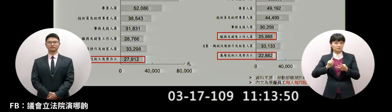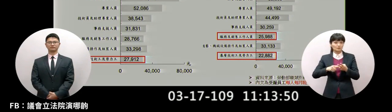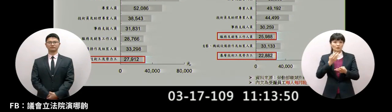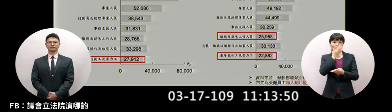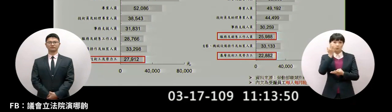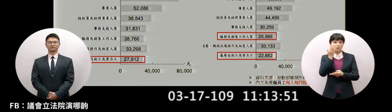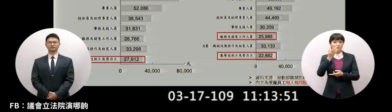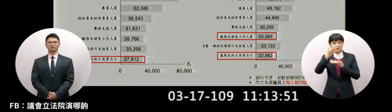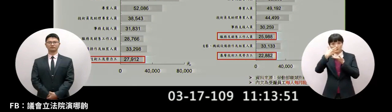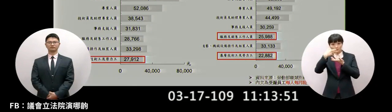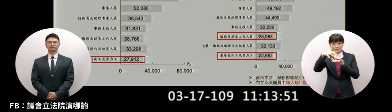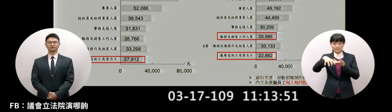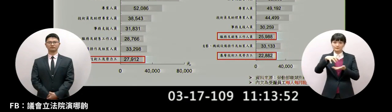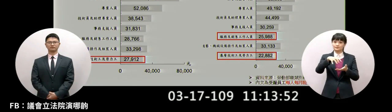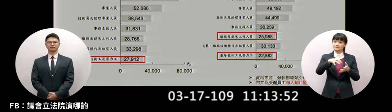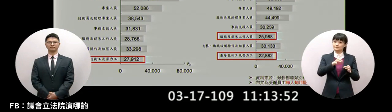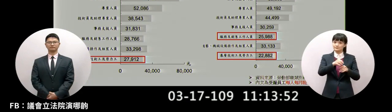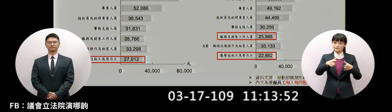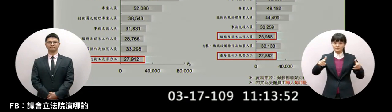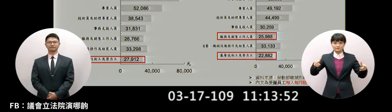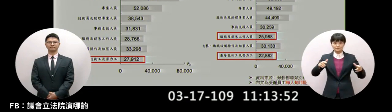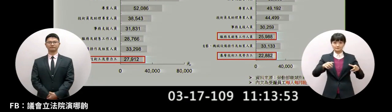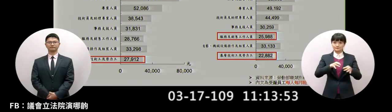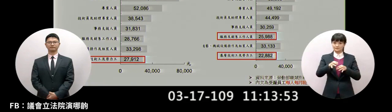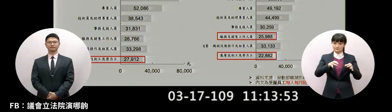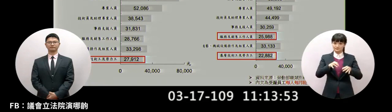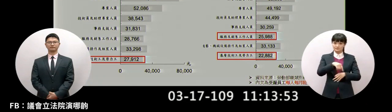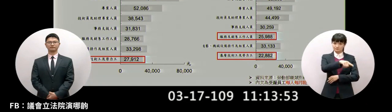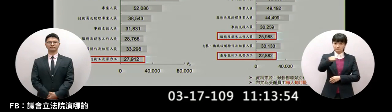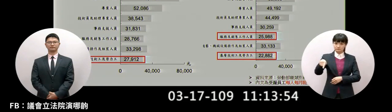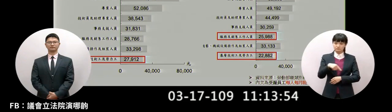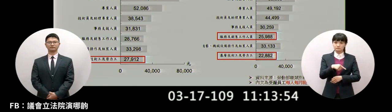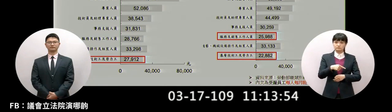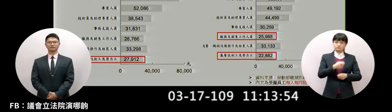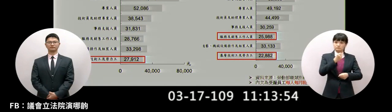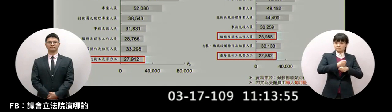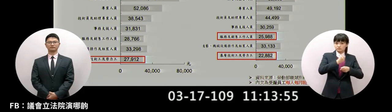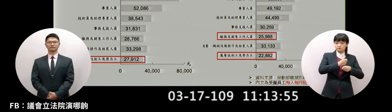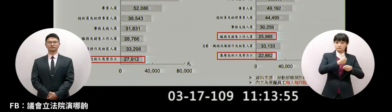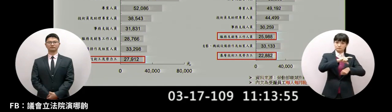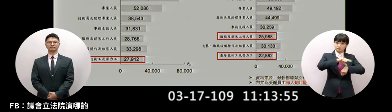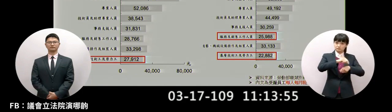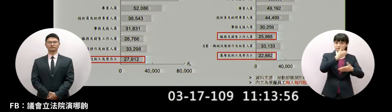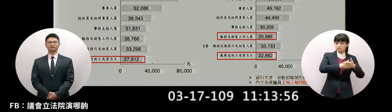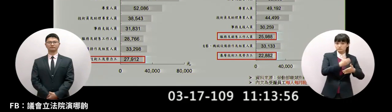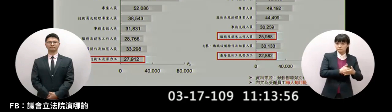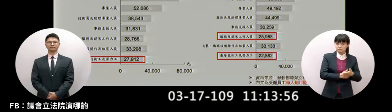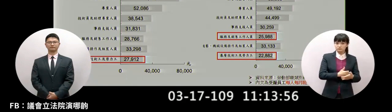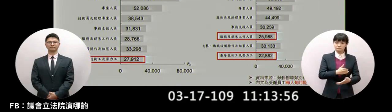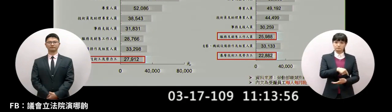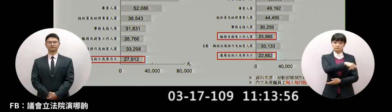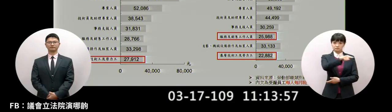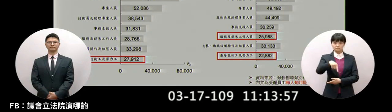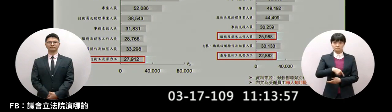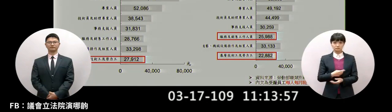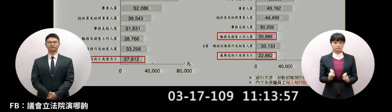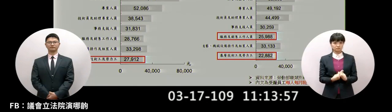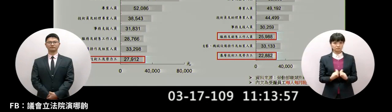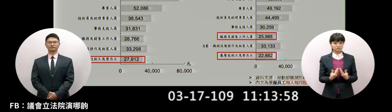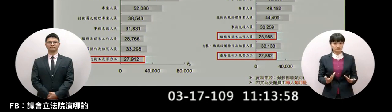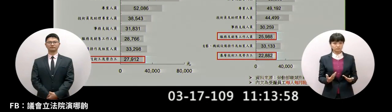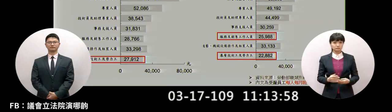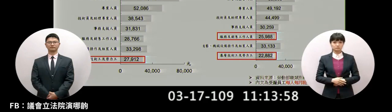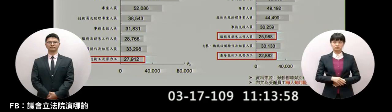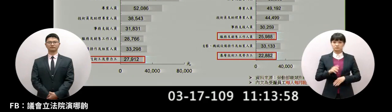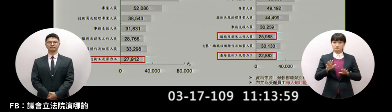业等等。那你来看，其实这些从业人员他们因为减班减薪的劳工呢，我们要谈的就是说，这些就